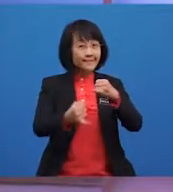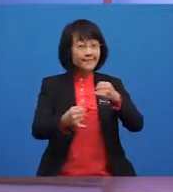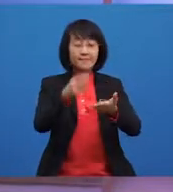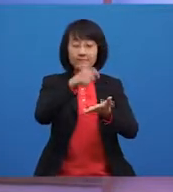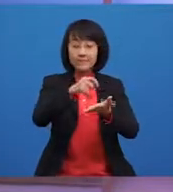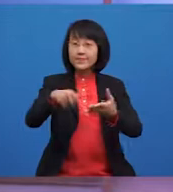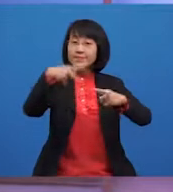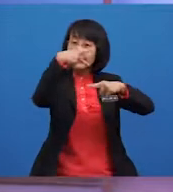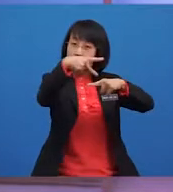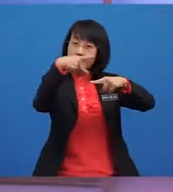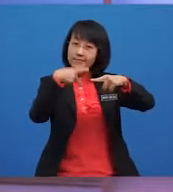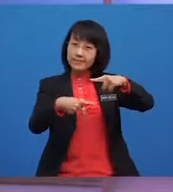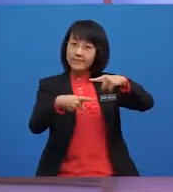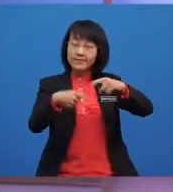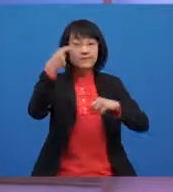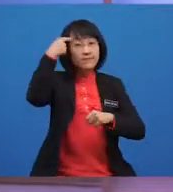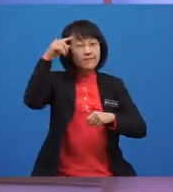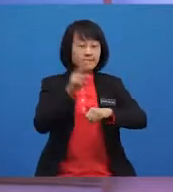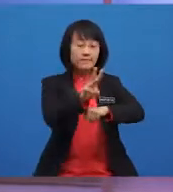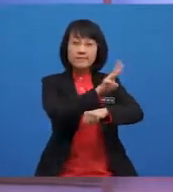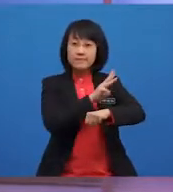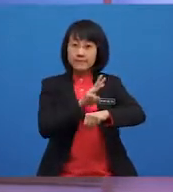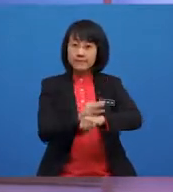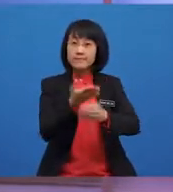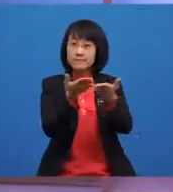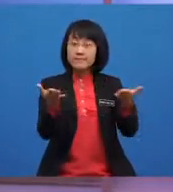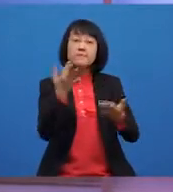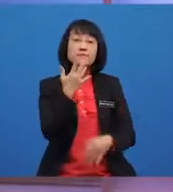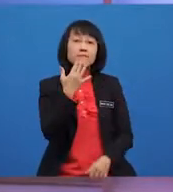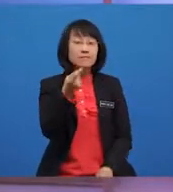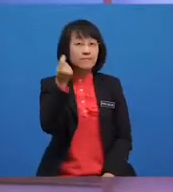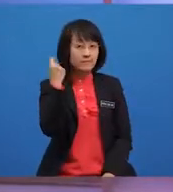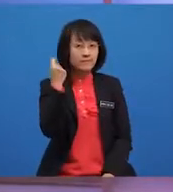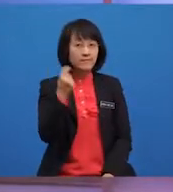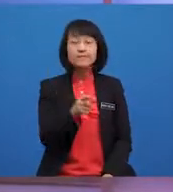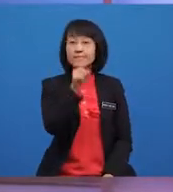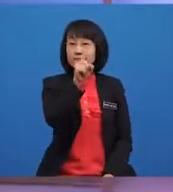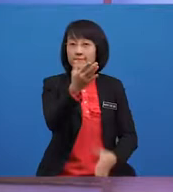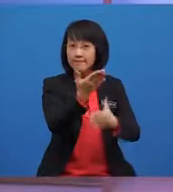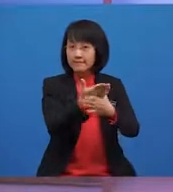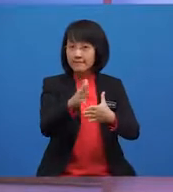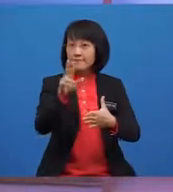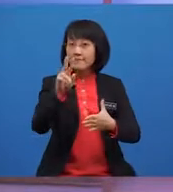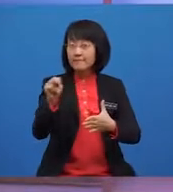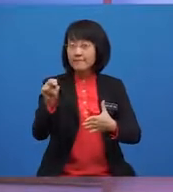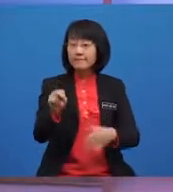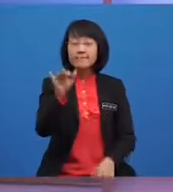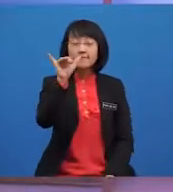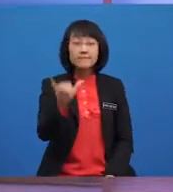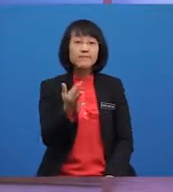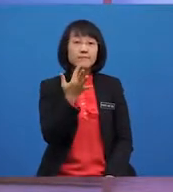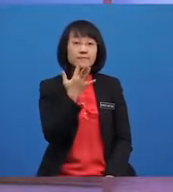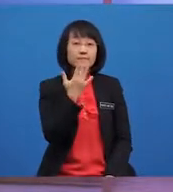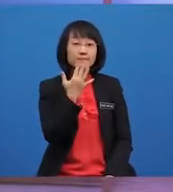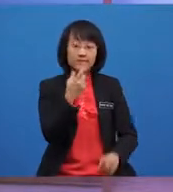Akhir sekali, tuliskan pecahan bagi kawasan yang kamu warnakan tadi. Satu bahagian